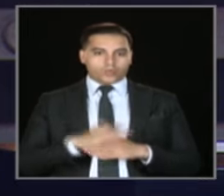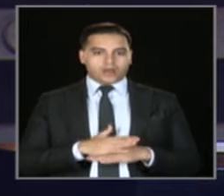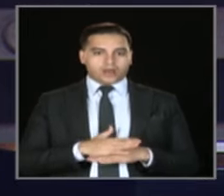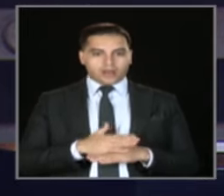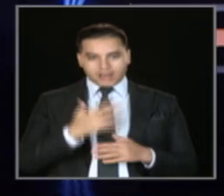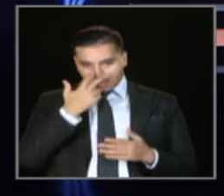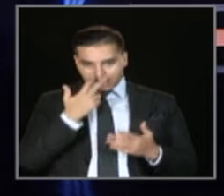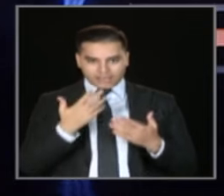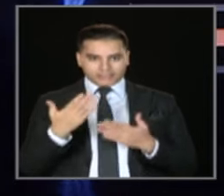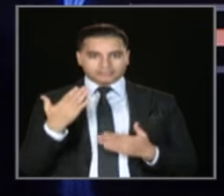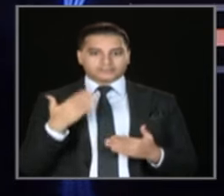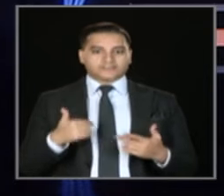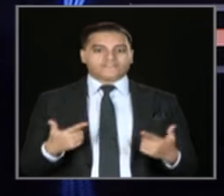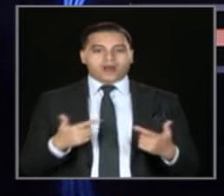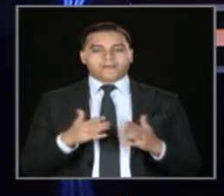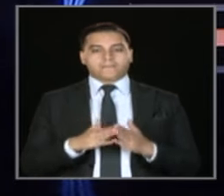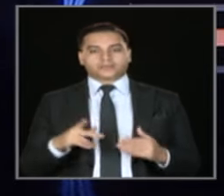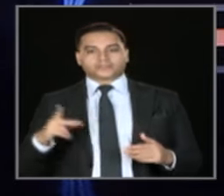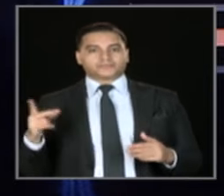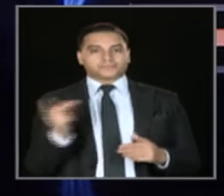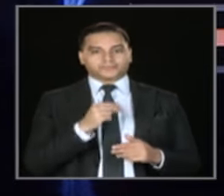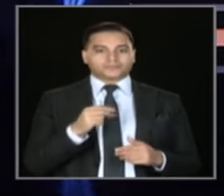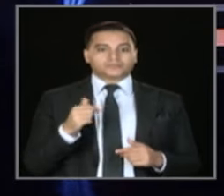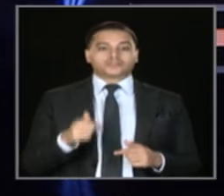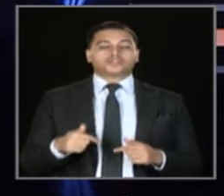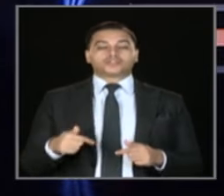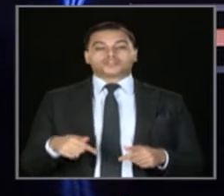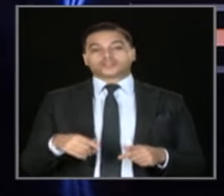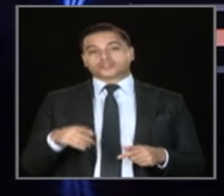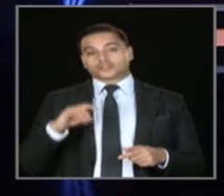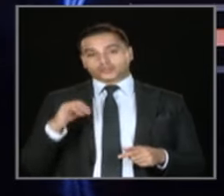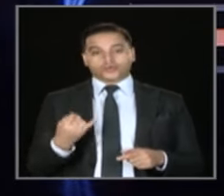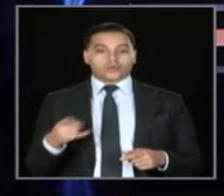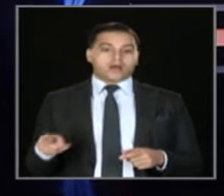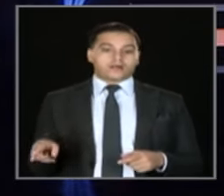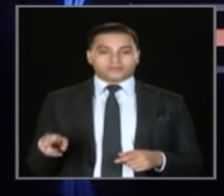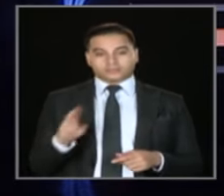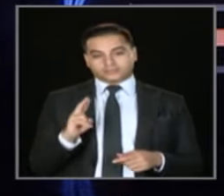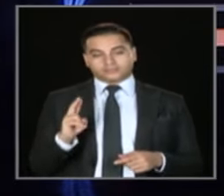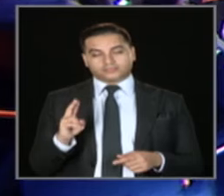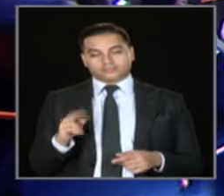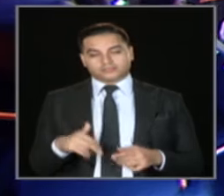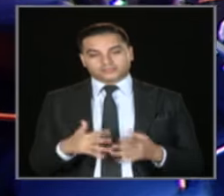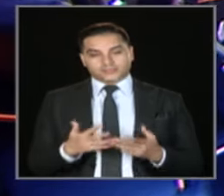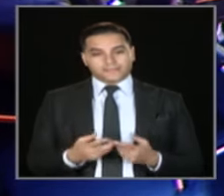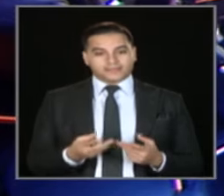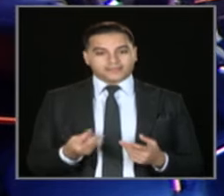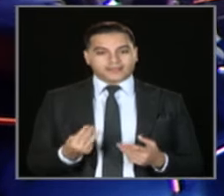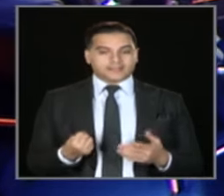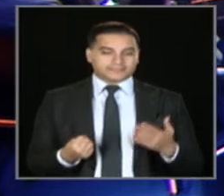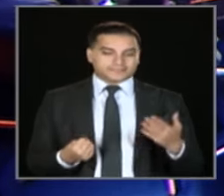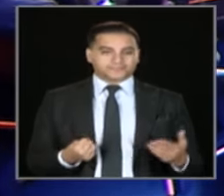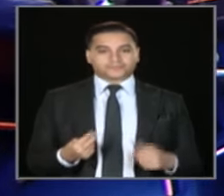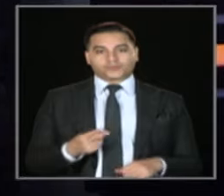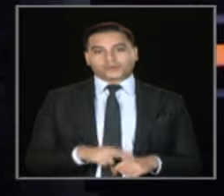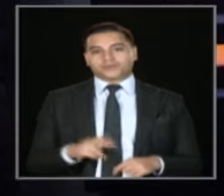العدوان الثلاثي. محمد عبد العظيم خطفت الجوكر من الكرنك. 30. رمسيس